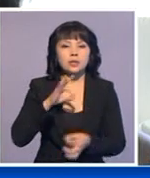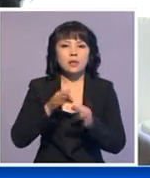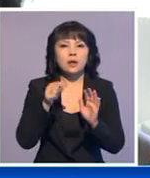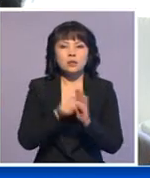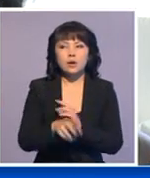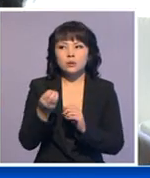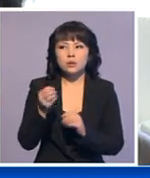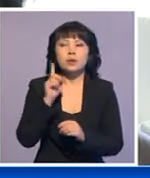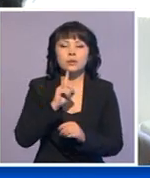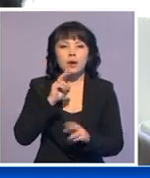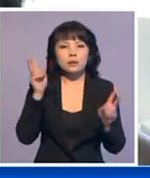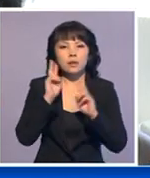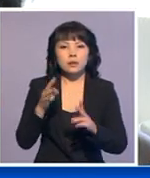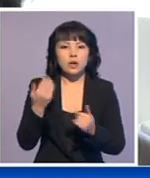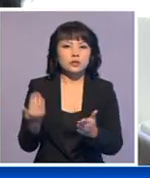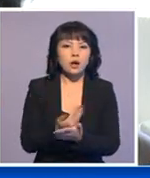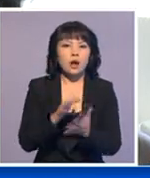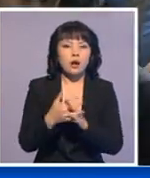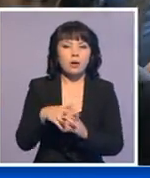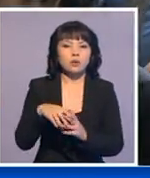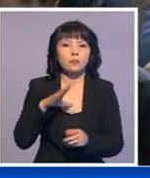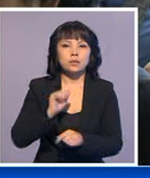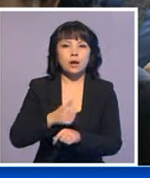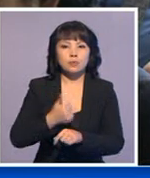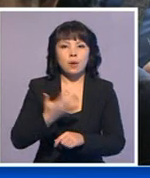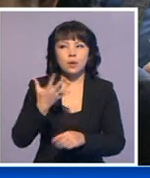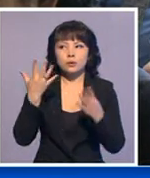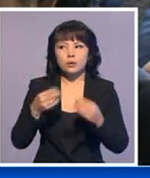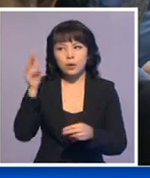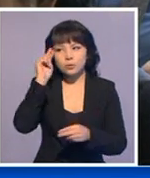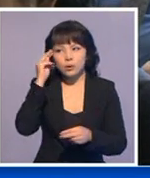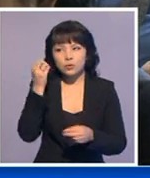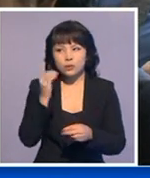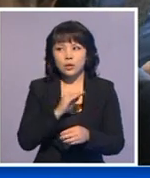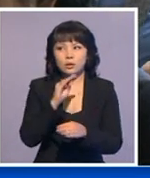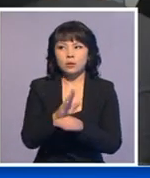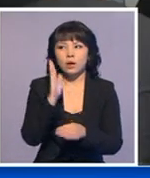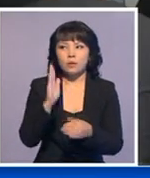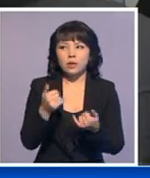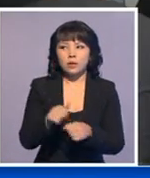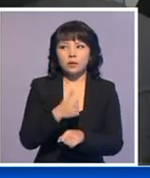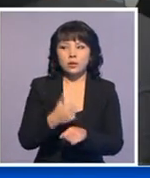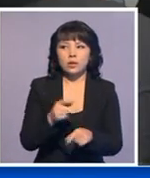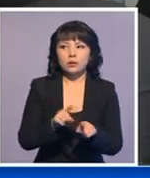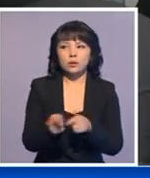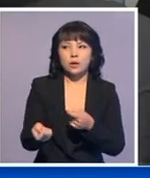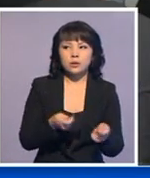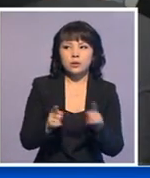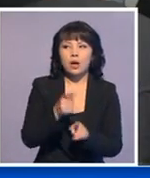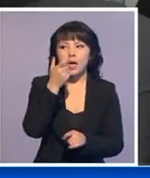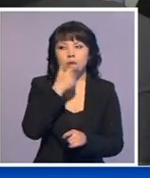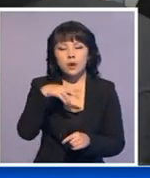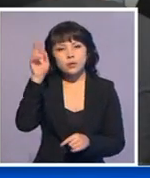жетік білмейді. Жаңа ауыл басшылары енді 5 күн бойы партаға отырып, білімдерін толықтырады. Басқару жүйесін меңгеріп, этиканы